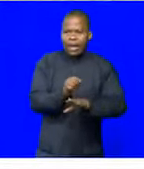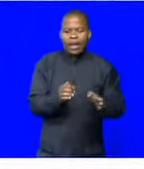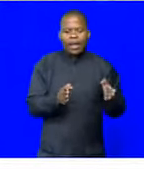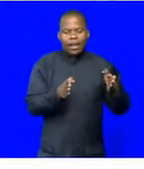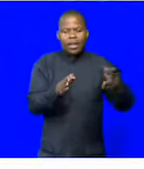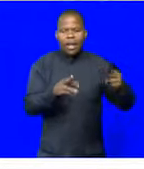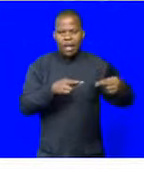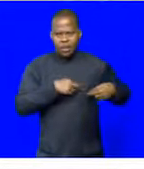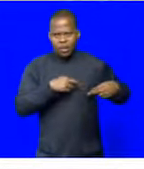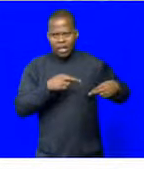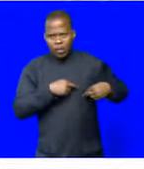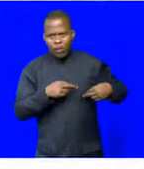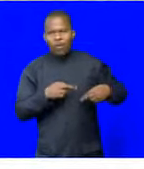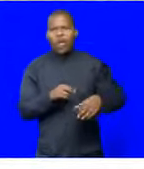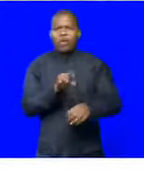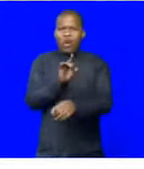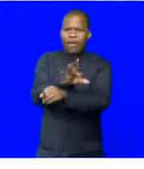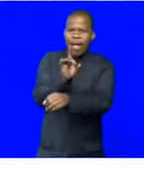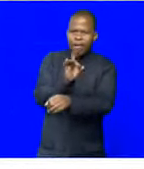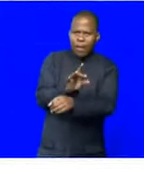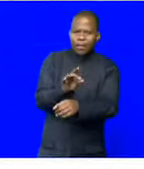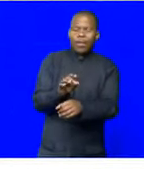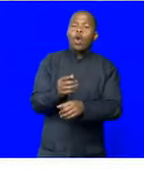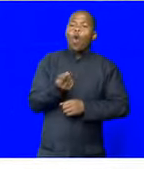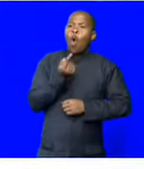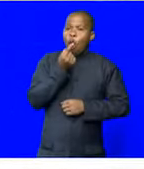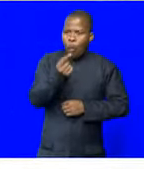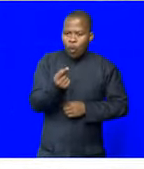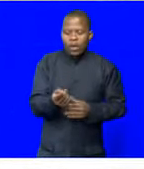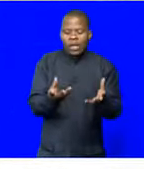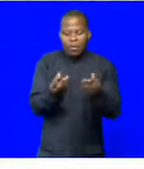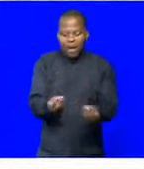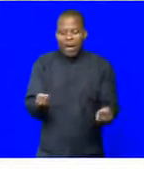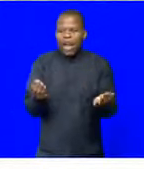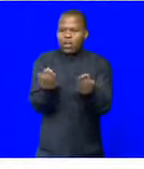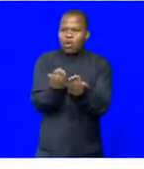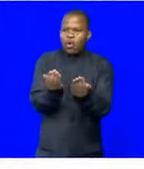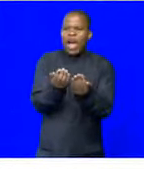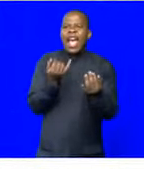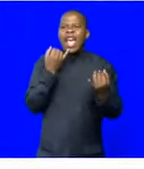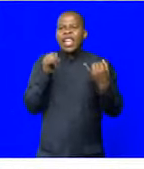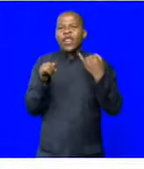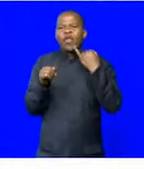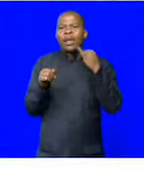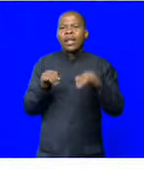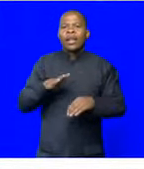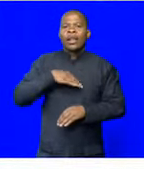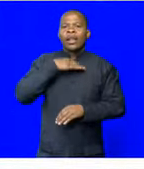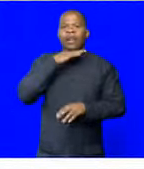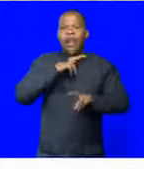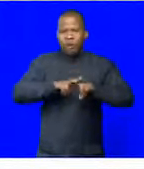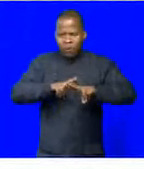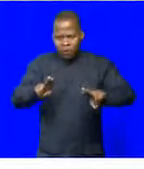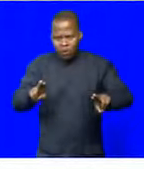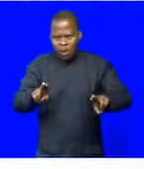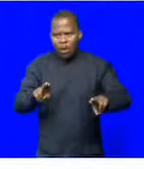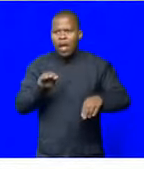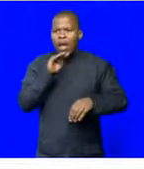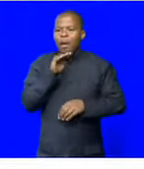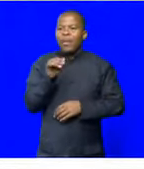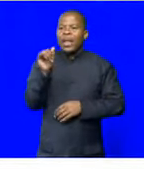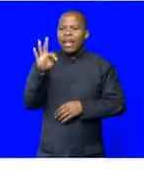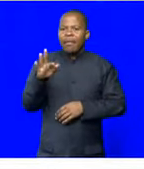luselihlangothini lwetekululeka kule nhlangano uthi bafundzi bakhombisa ukuthi bede lwati kahle ngekuthi lusito bangalithola kuphi